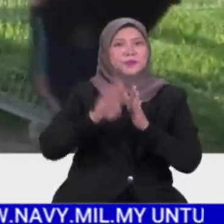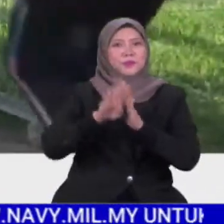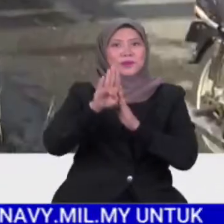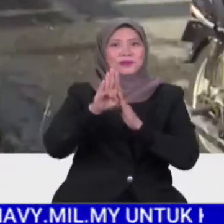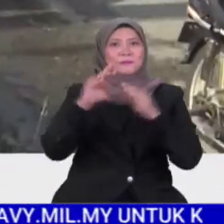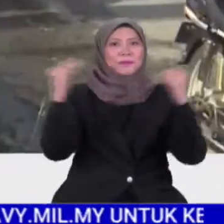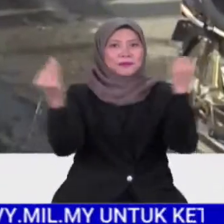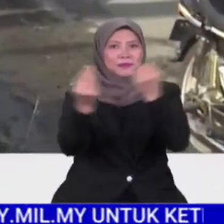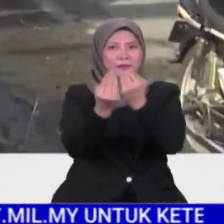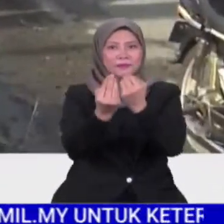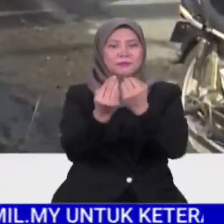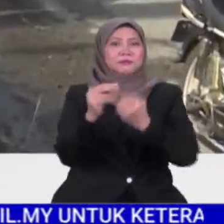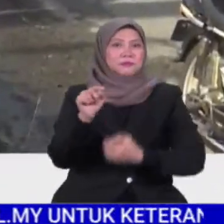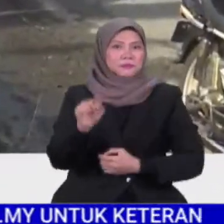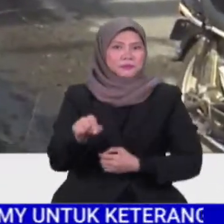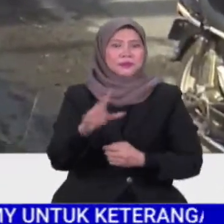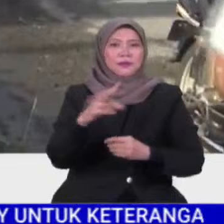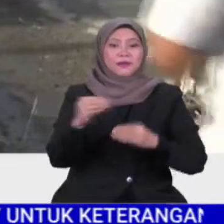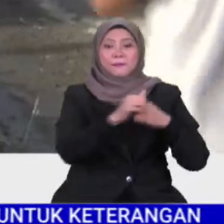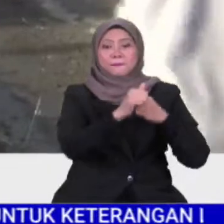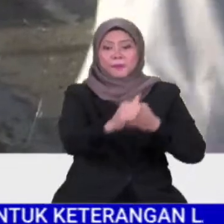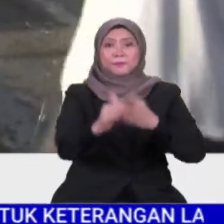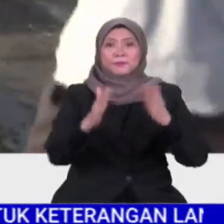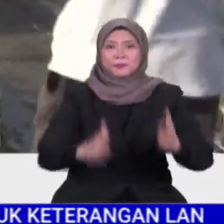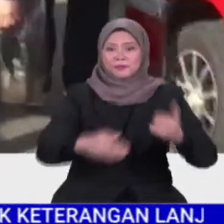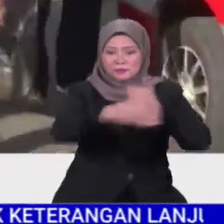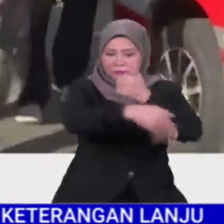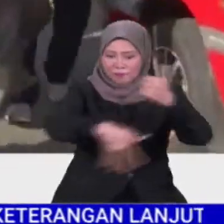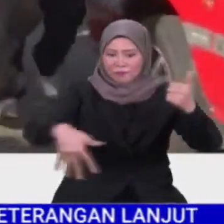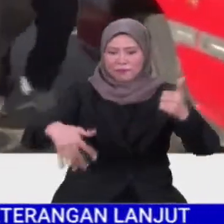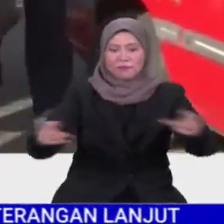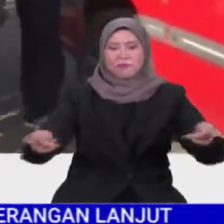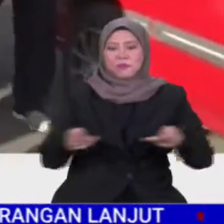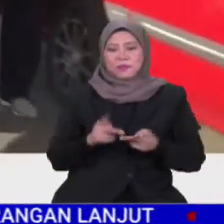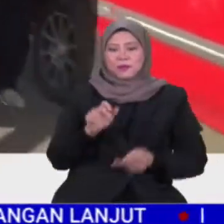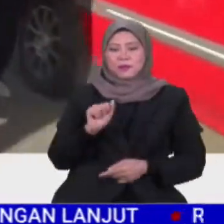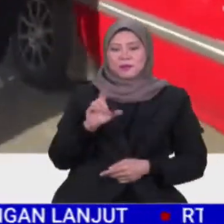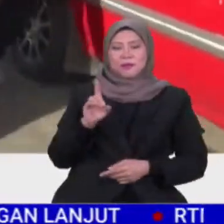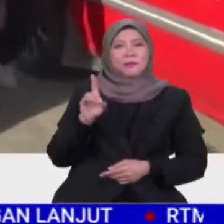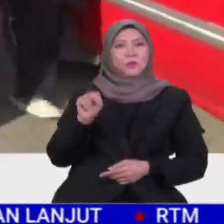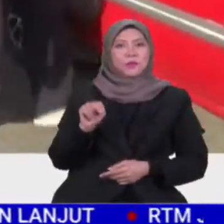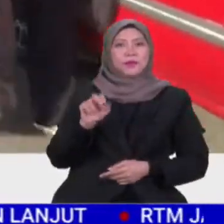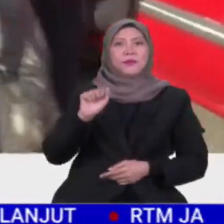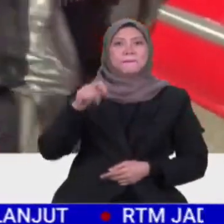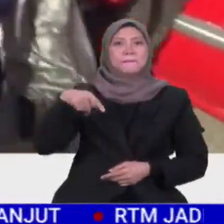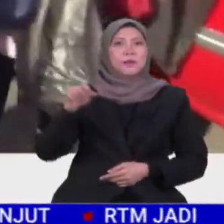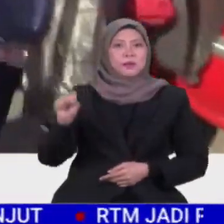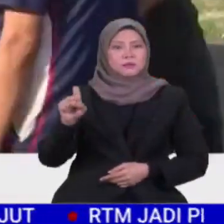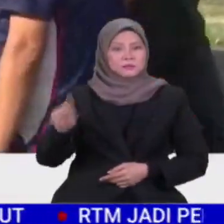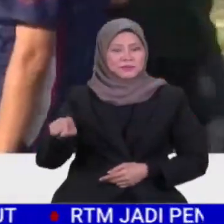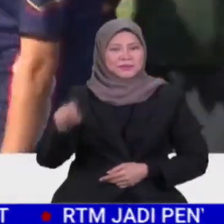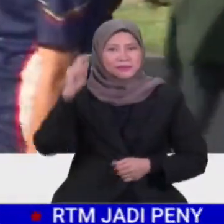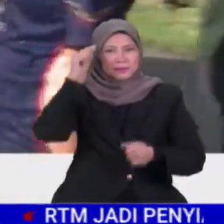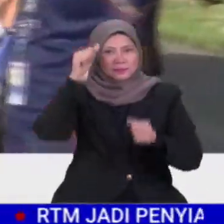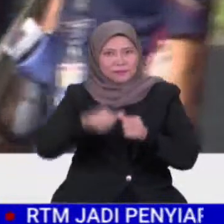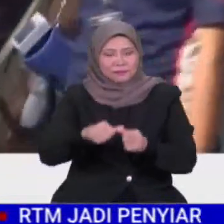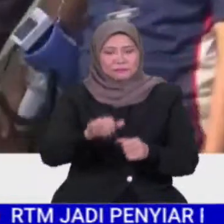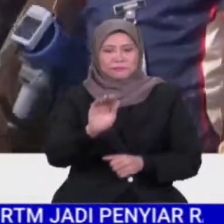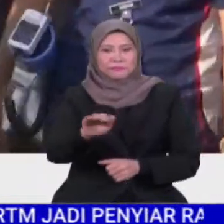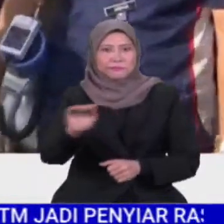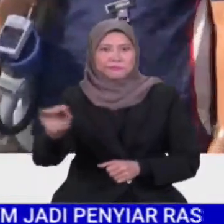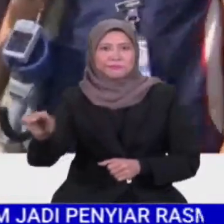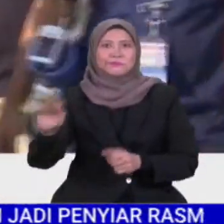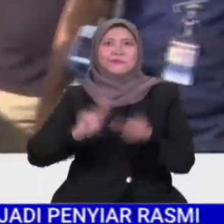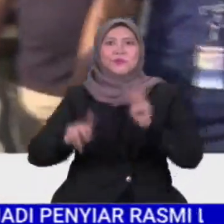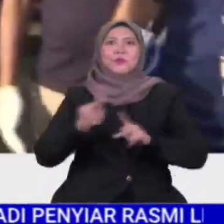masyarakat UPPM dan pemimpin akar umbi dalam kawasan Dun APAS supaya sentiasa memberi peringatan kepada